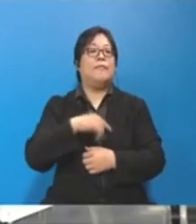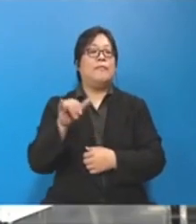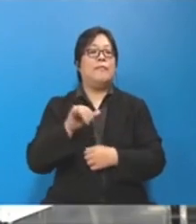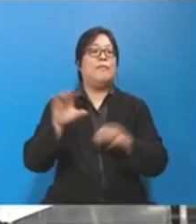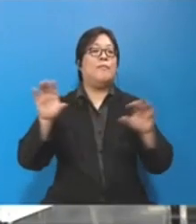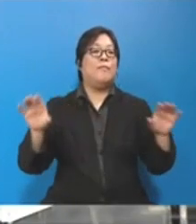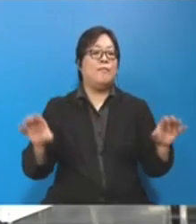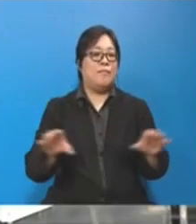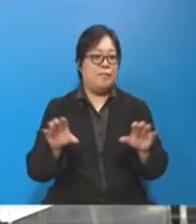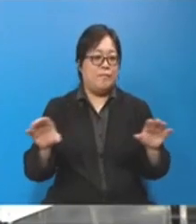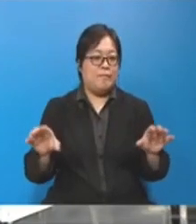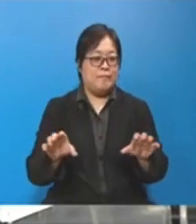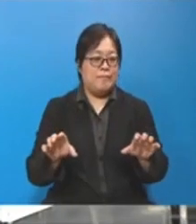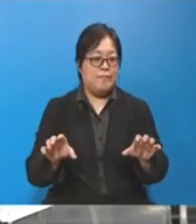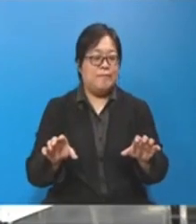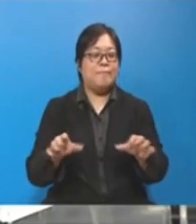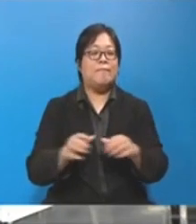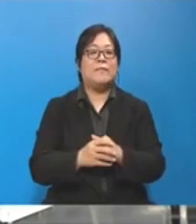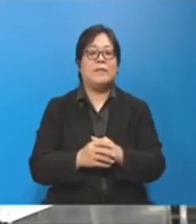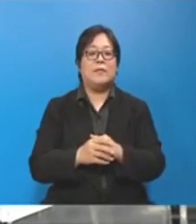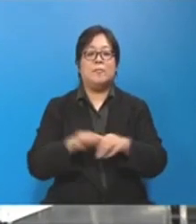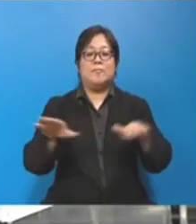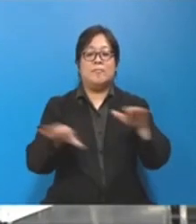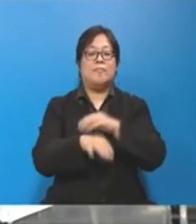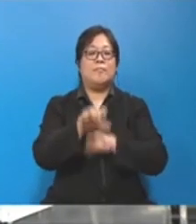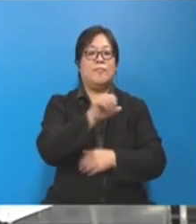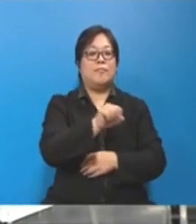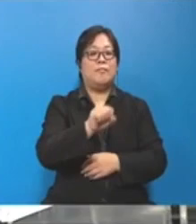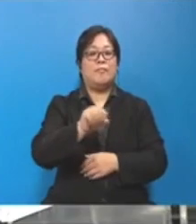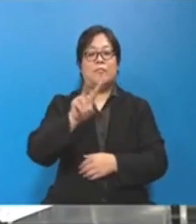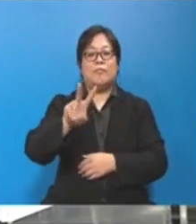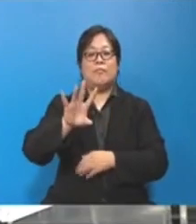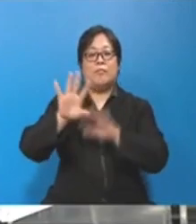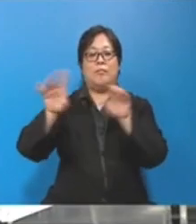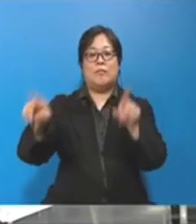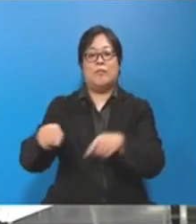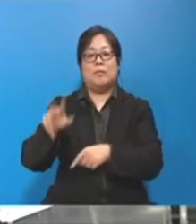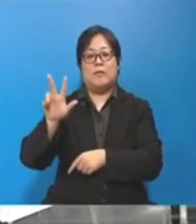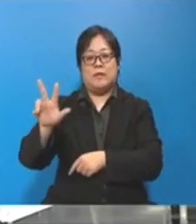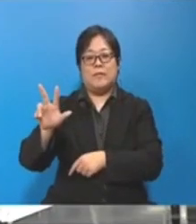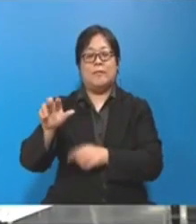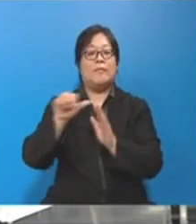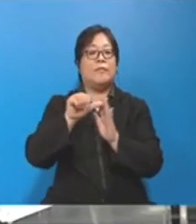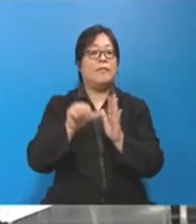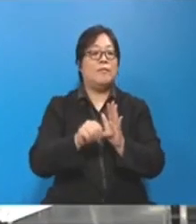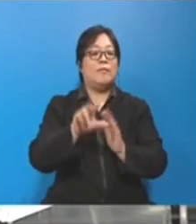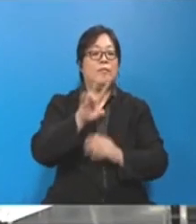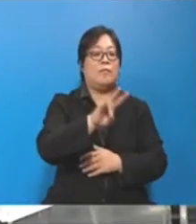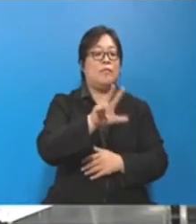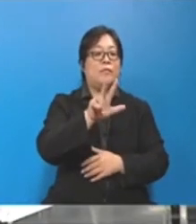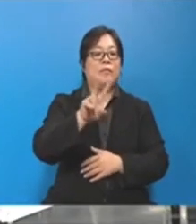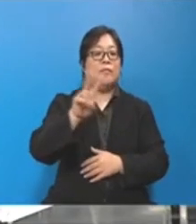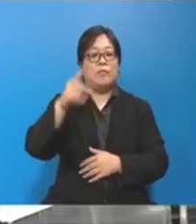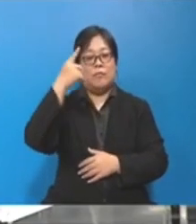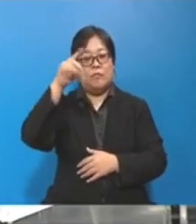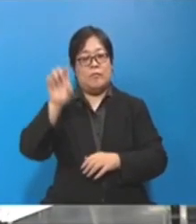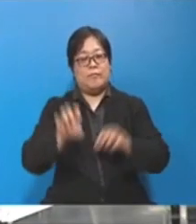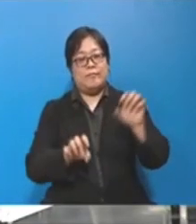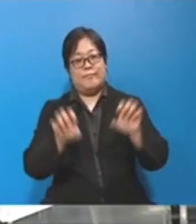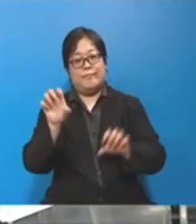turut menjalankan di bawah section 25 kurungan 3/7 32 bagi